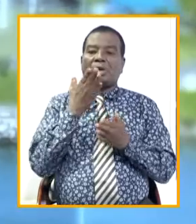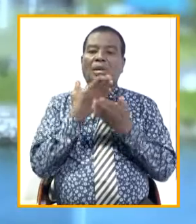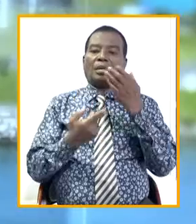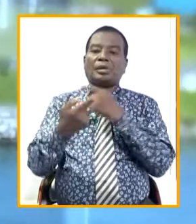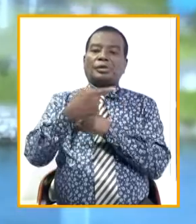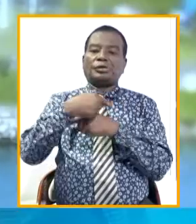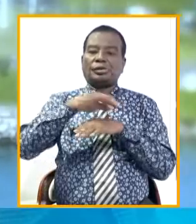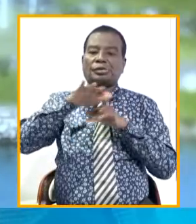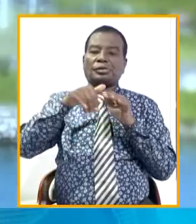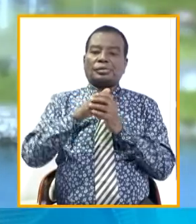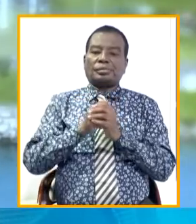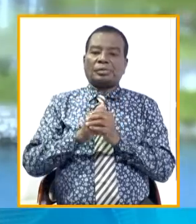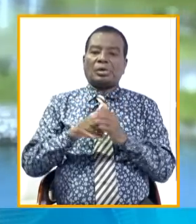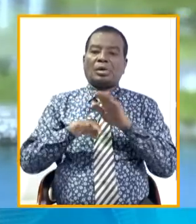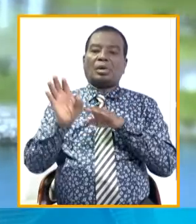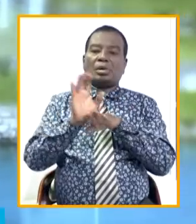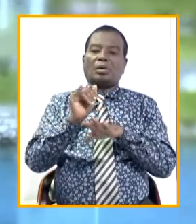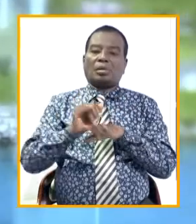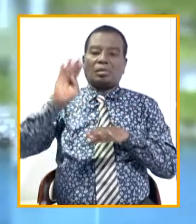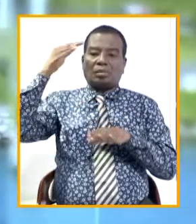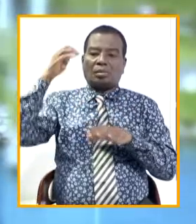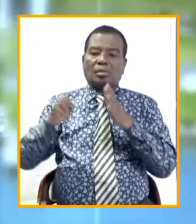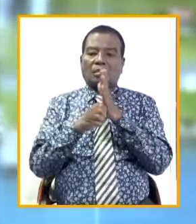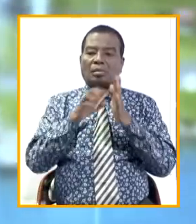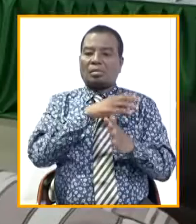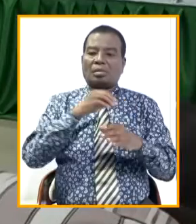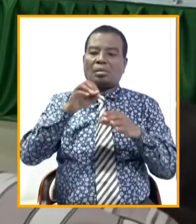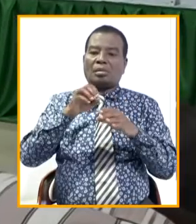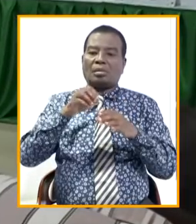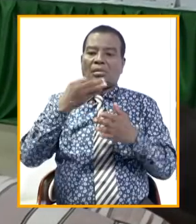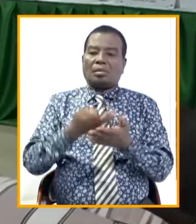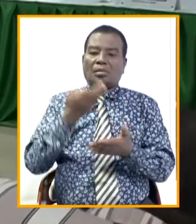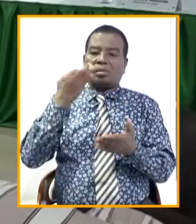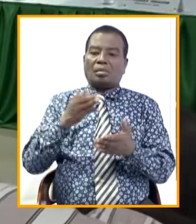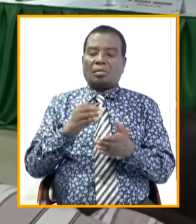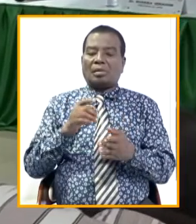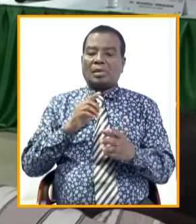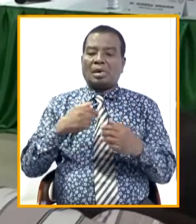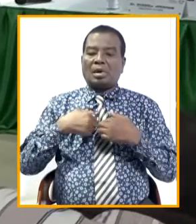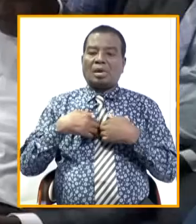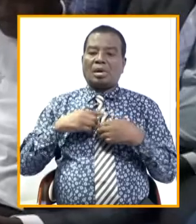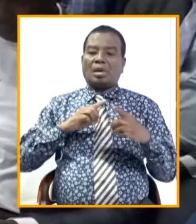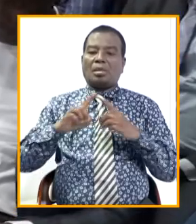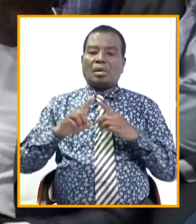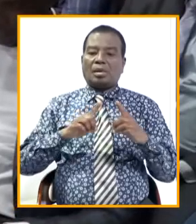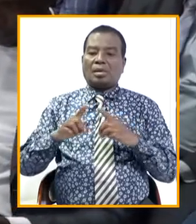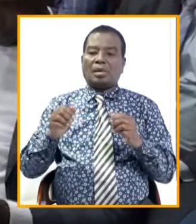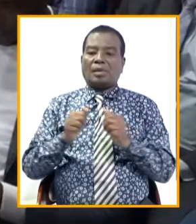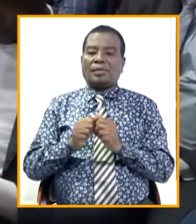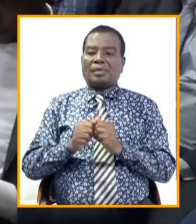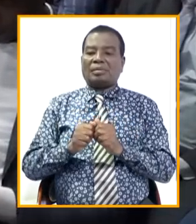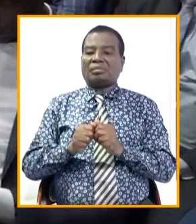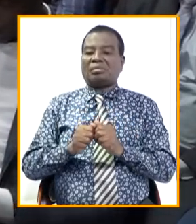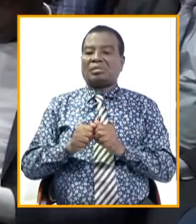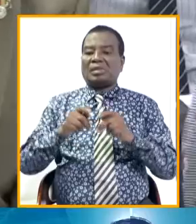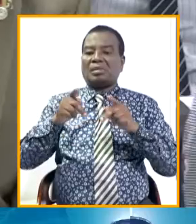En Côte d'Ivoire, donc, le ministre de l'économie et des finances récemment face aux auditeurs de la GPE, la gestion des